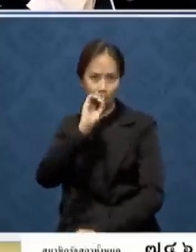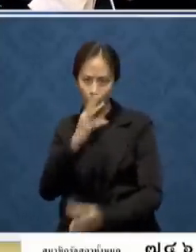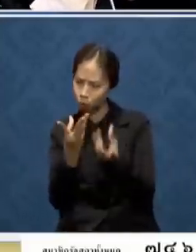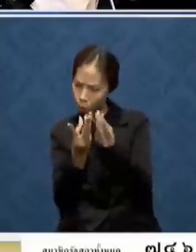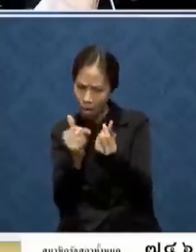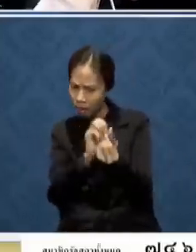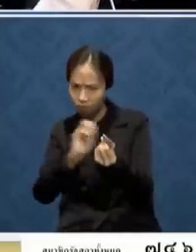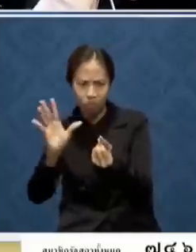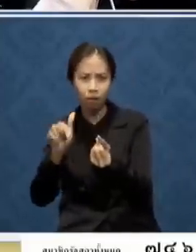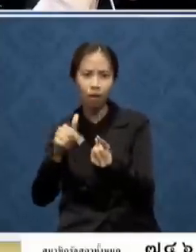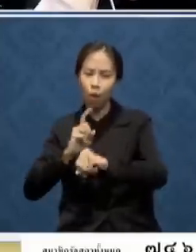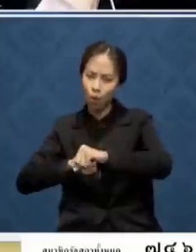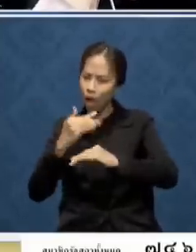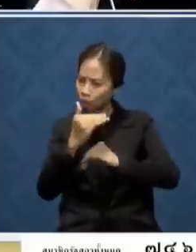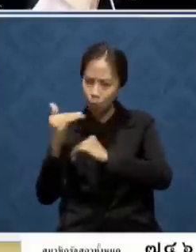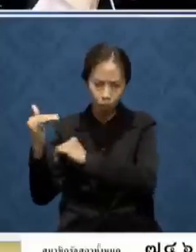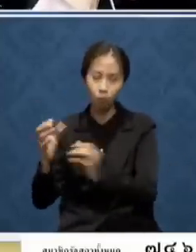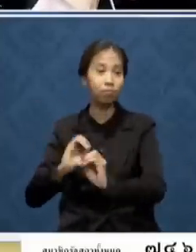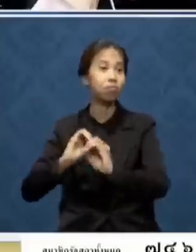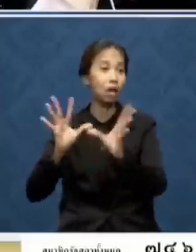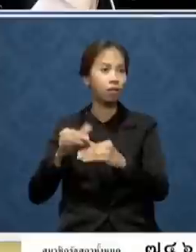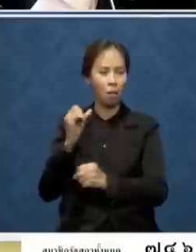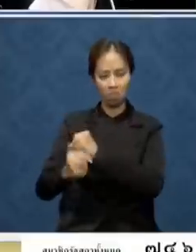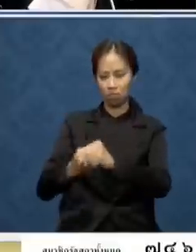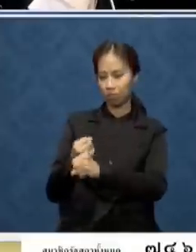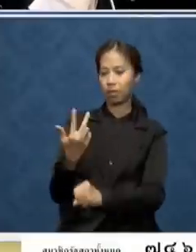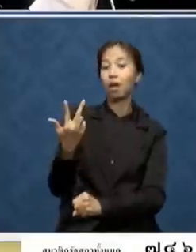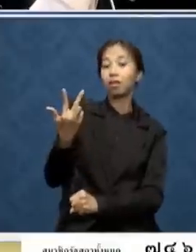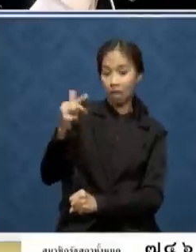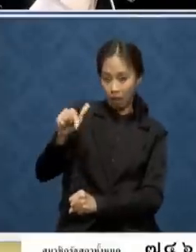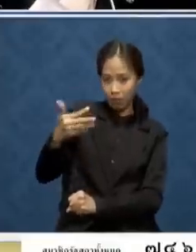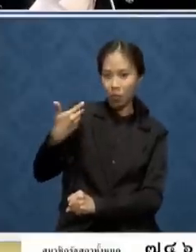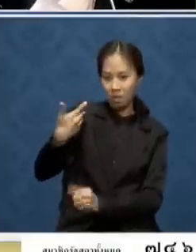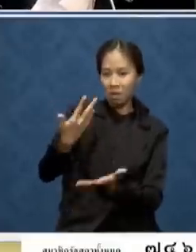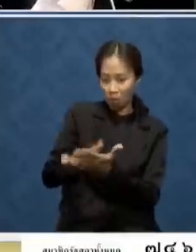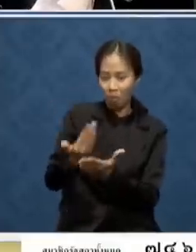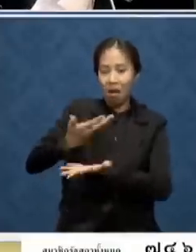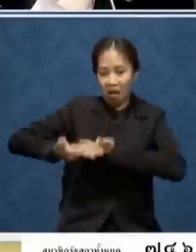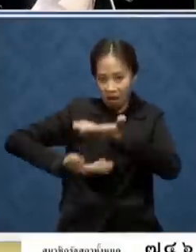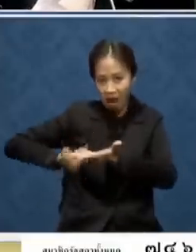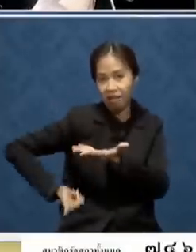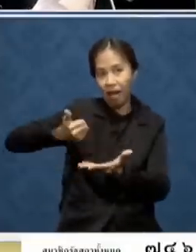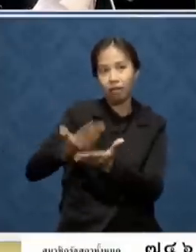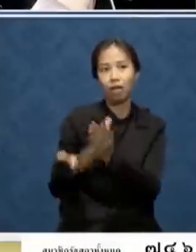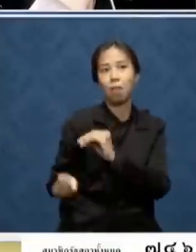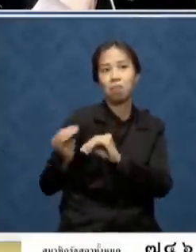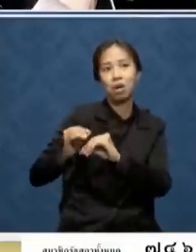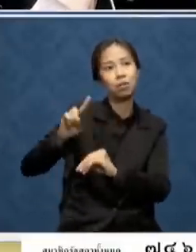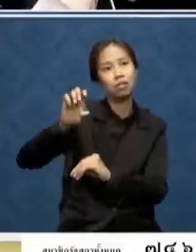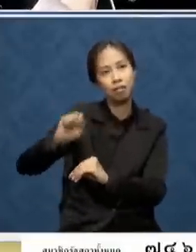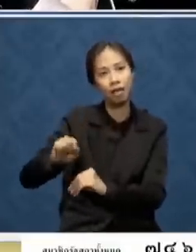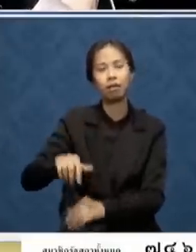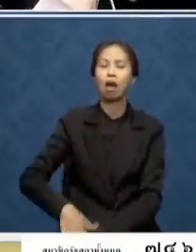ชัดเจนมีกรอบเวลาชัดเจนค่ะว่าภายใน 3ปีจะเพิ่มยอดขายให้ได้ 120,000ล้านบาทในปีแรก